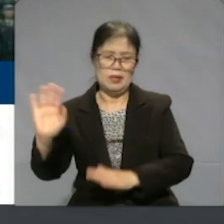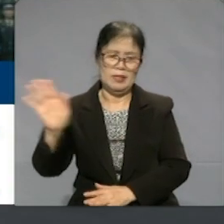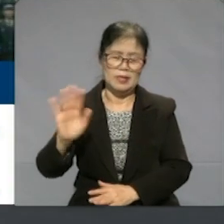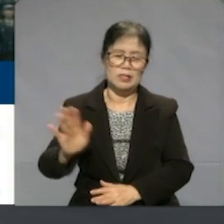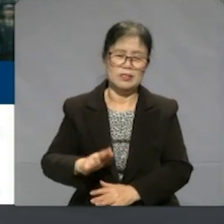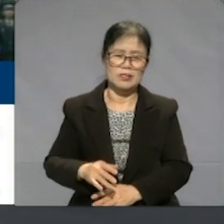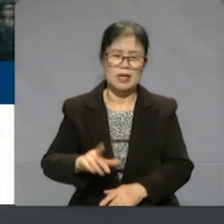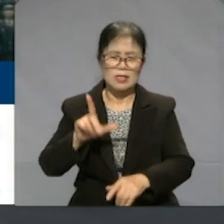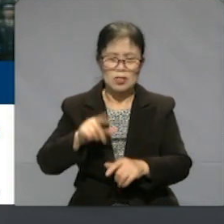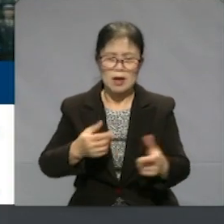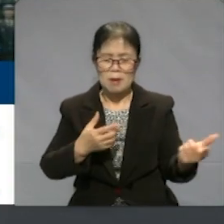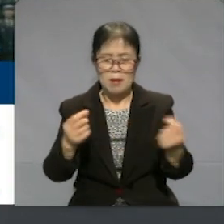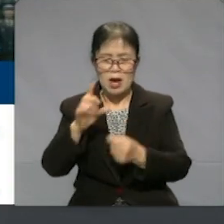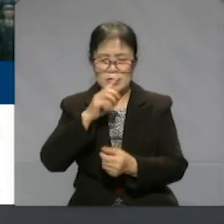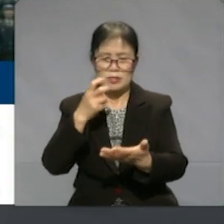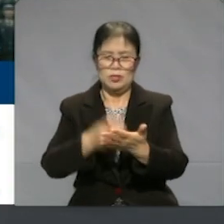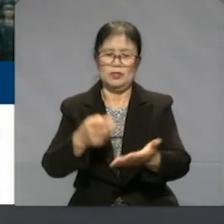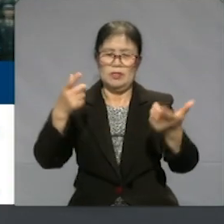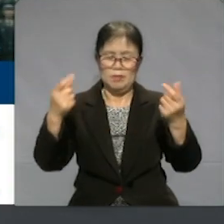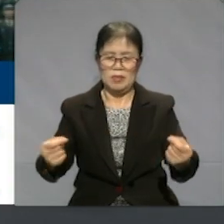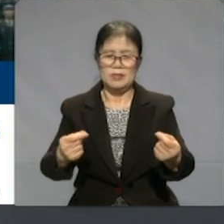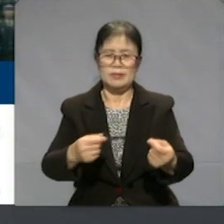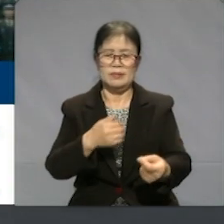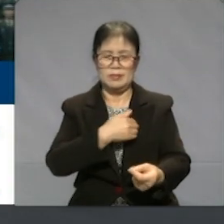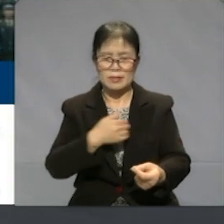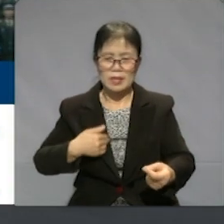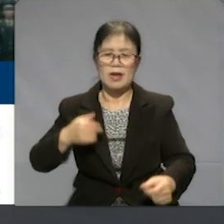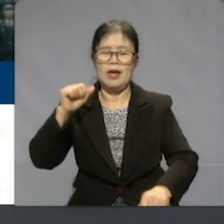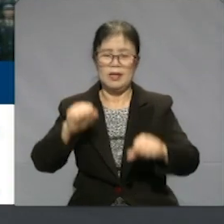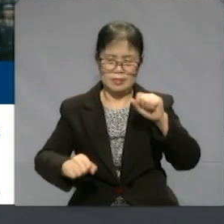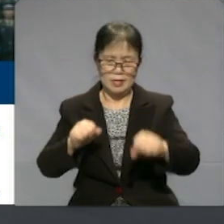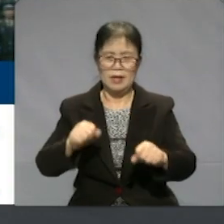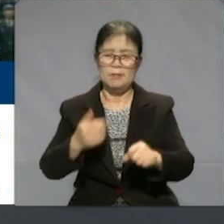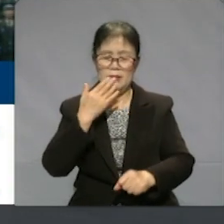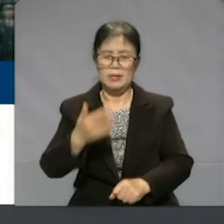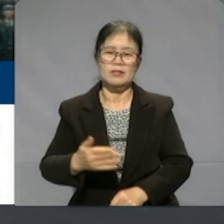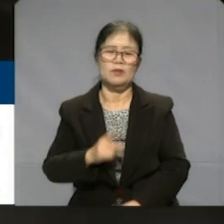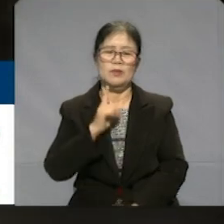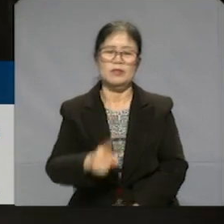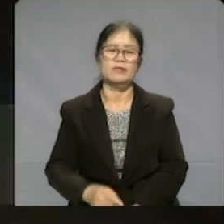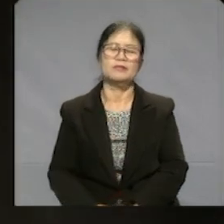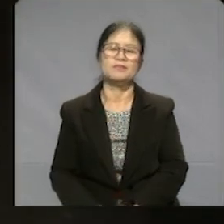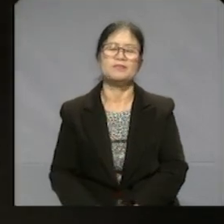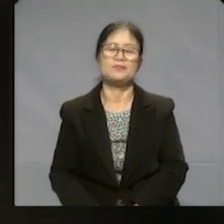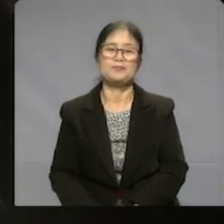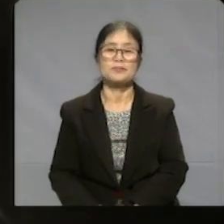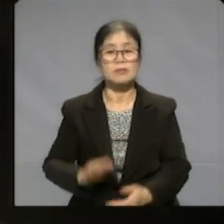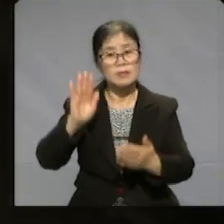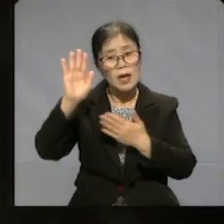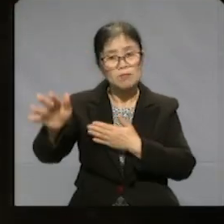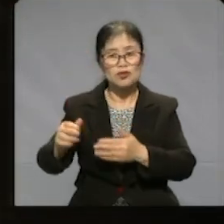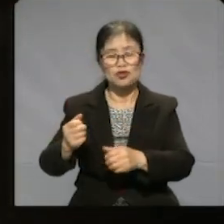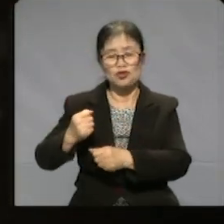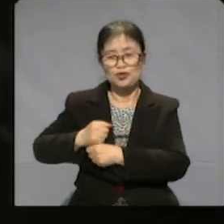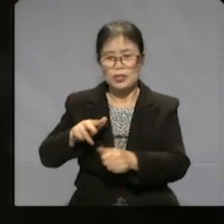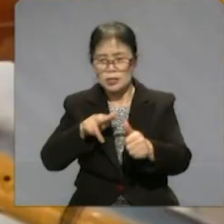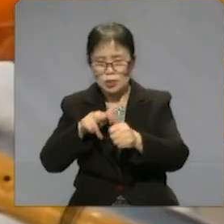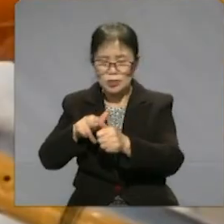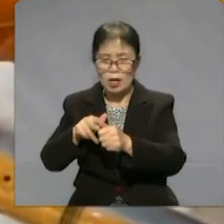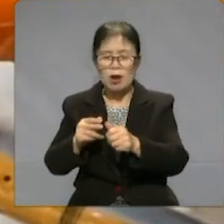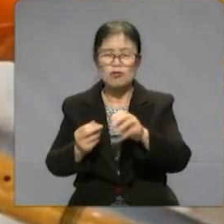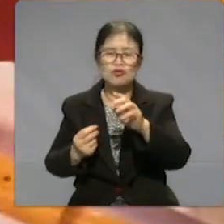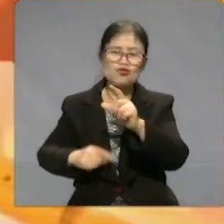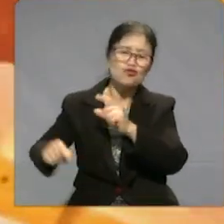없는 정당 방위권의 당당한 행사로 된다고 말씀하셨습니다. 향후 군사정찰위성